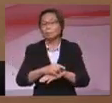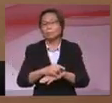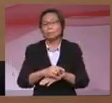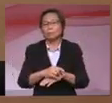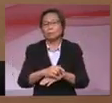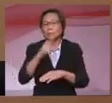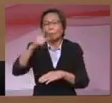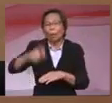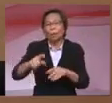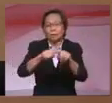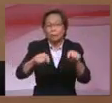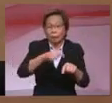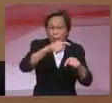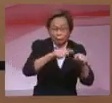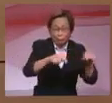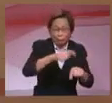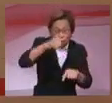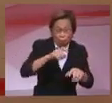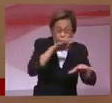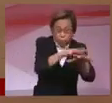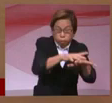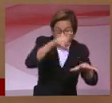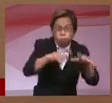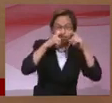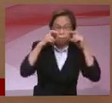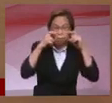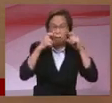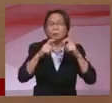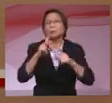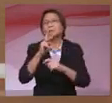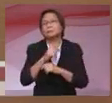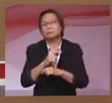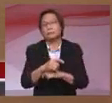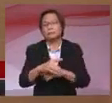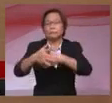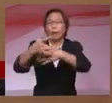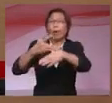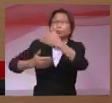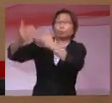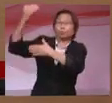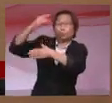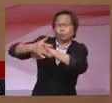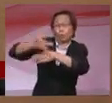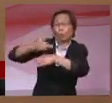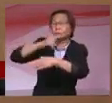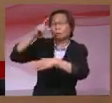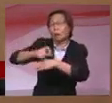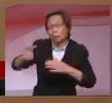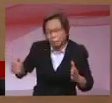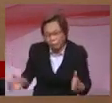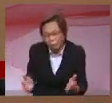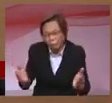dah ditetapkan tempat yang wajib. Dan yang kedua, tidak digalakkan daripada awal lagi. Tidak kata tidak